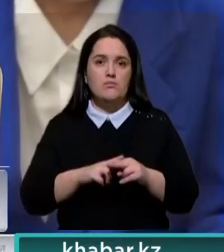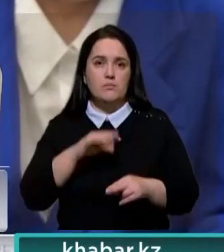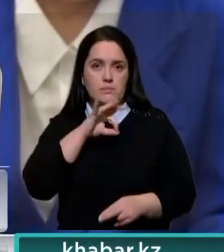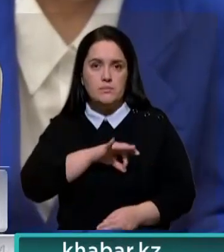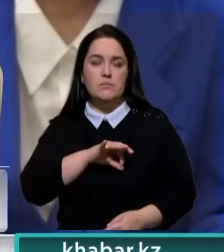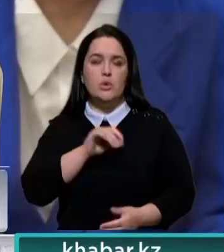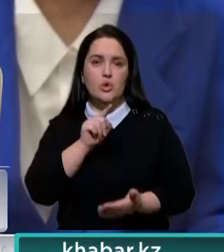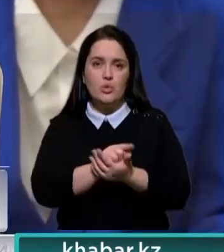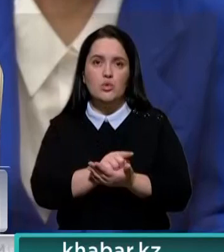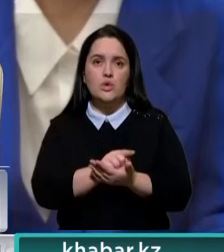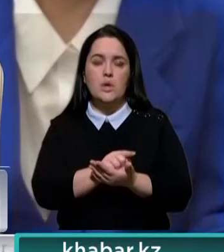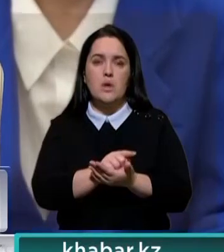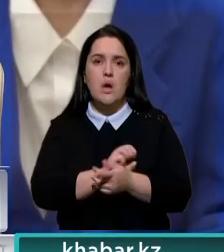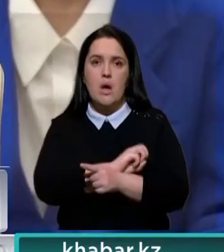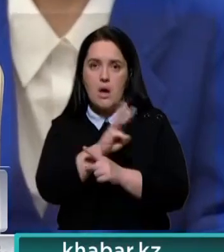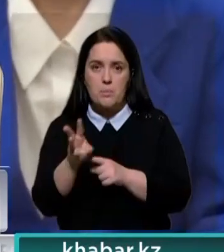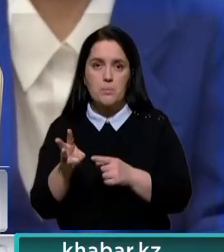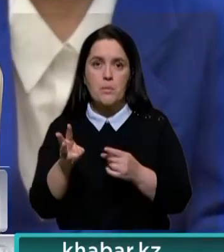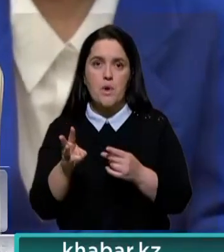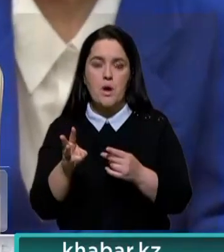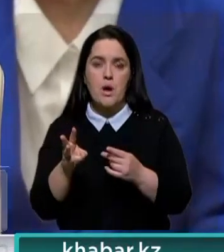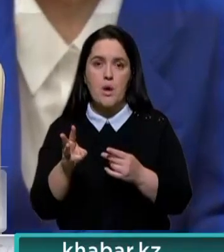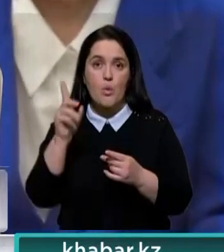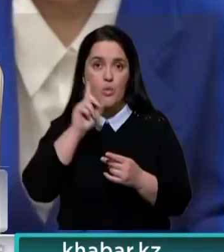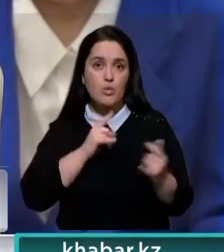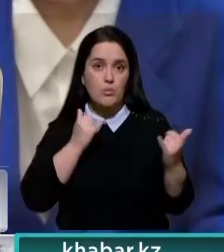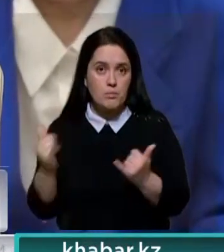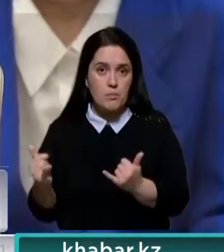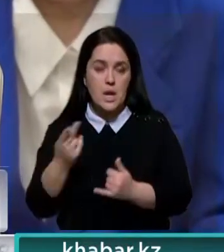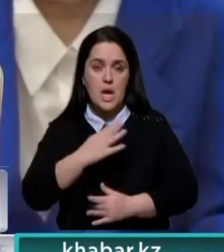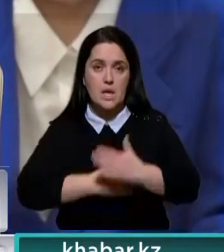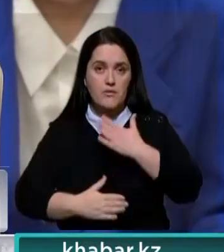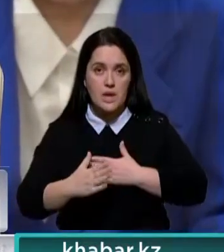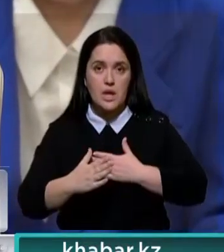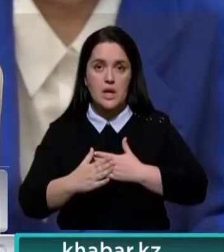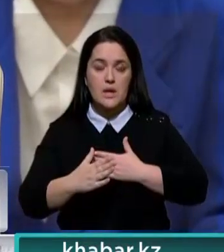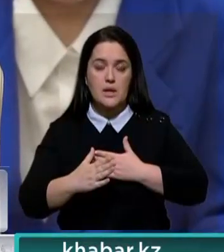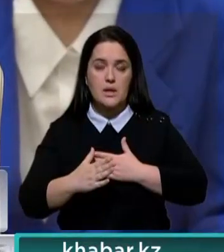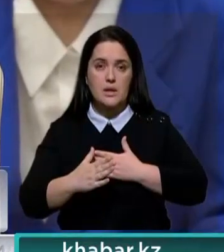сказаться на обеспечении необходимой доступности лиц с инвалидностью в